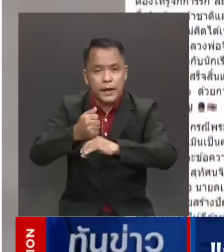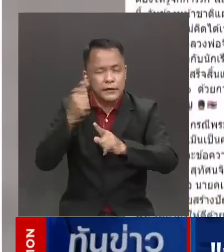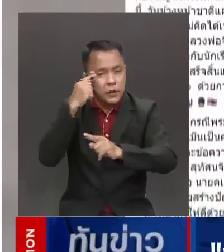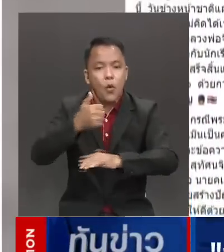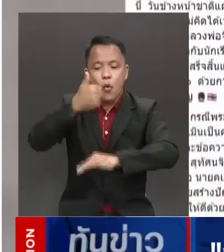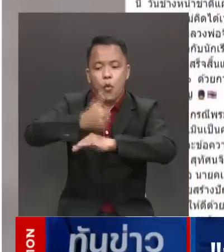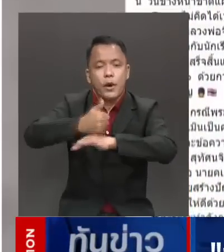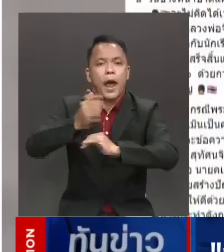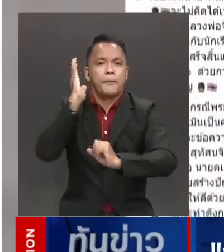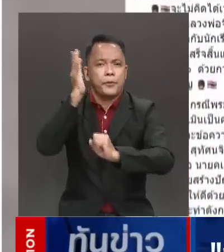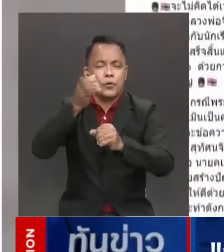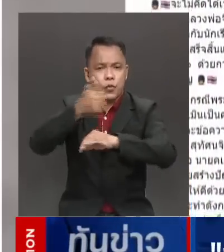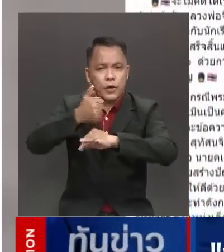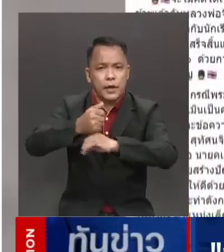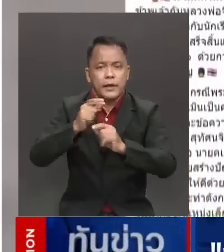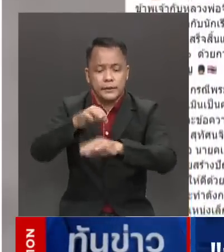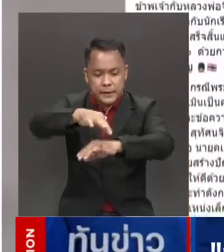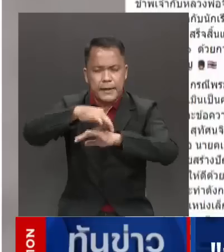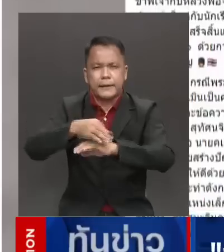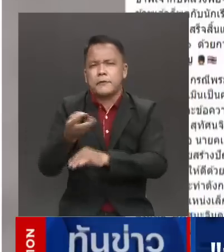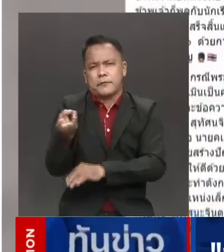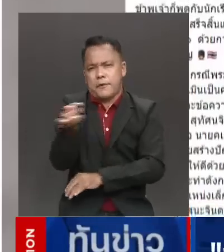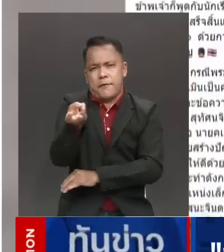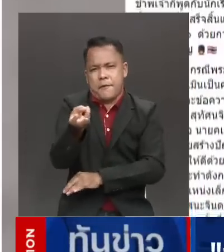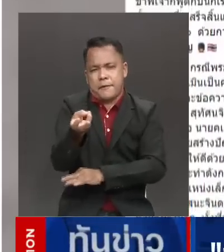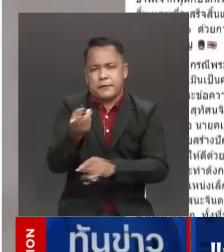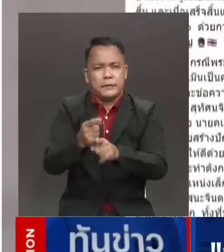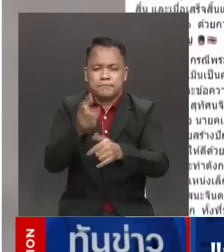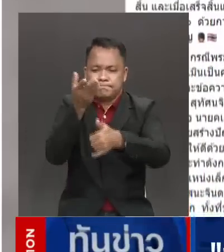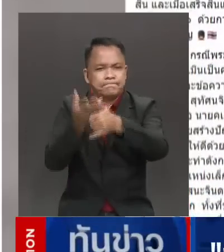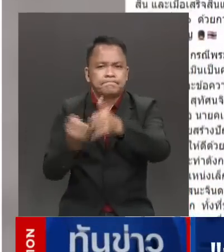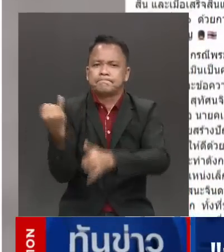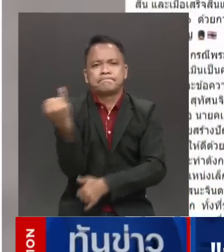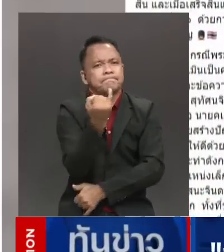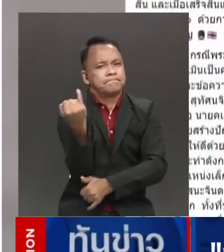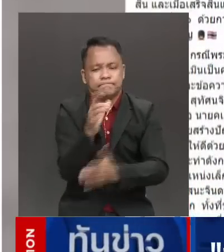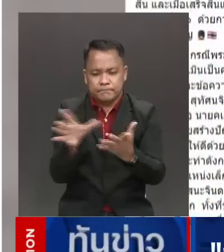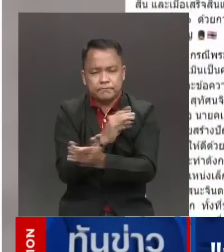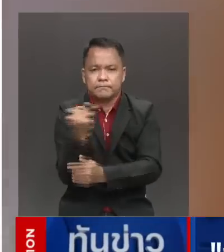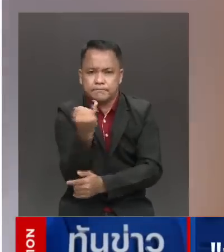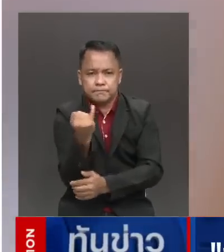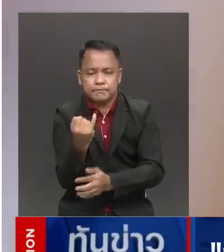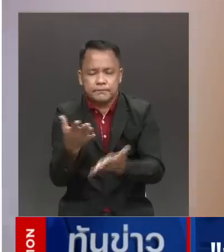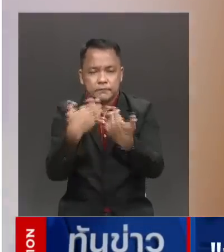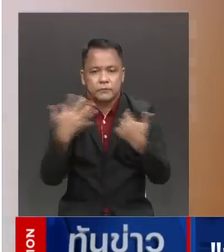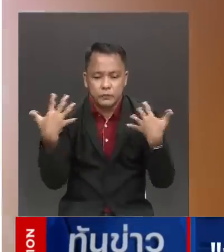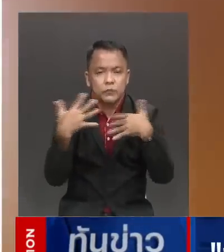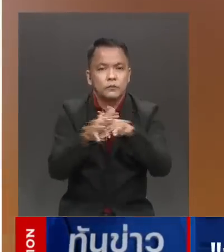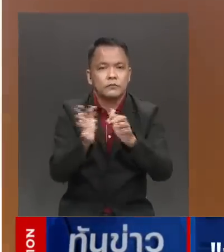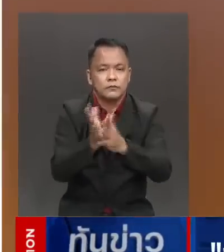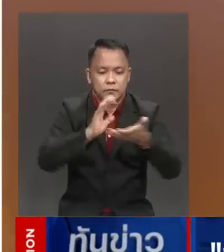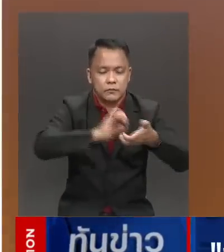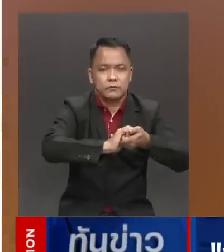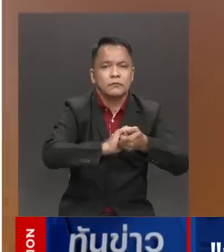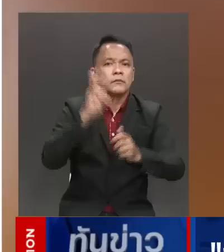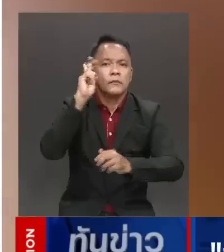เพียงหัวหน้าพระวิทยากรตำแหน่งเล็กน้อยไม่มีคุณค่าค่างวดอะไรในสังคมไปร่วมมือกับคุณสร